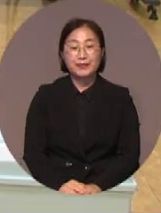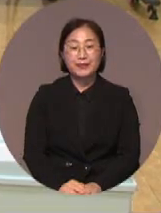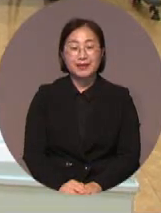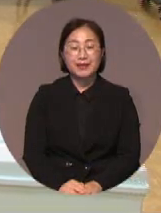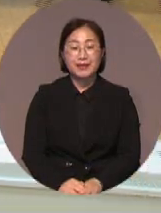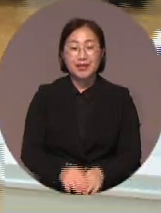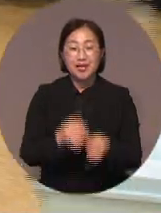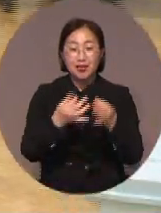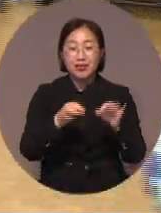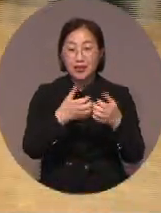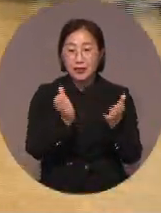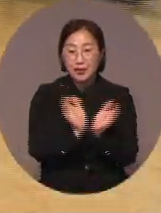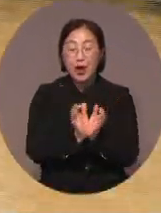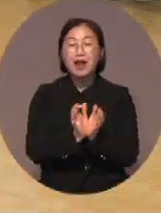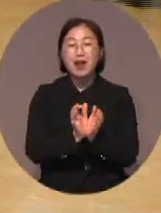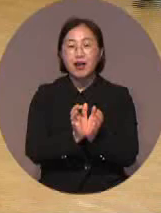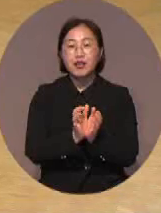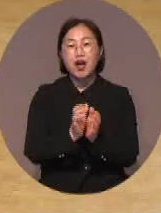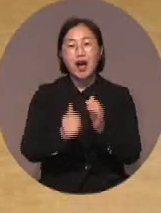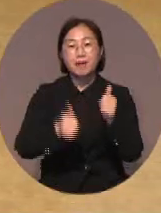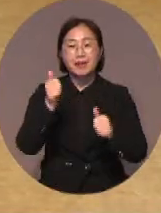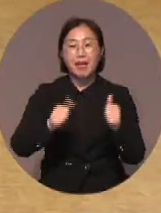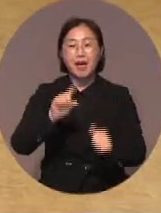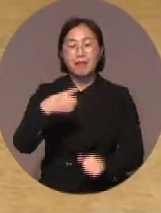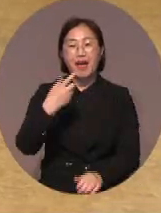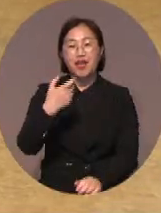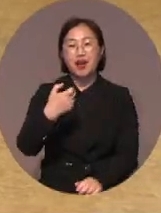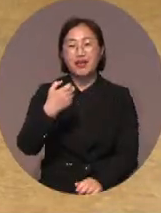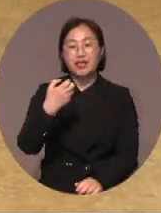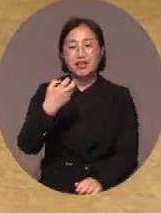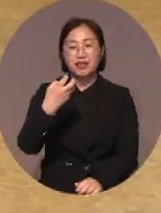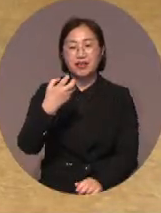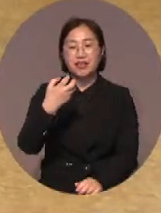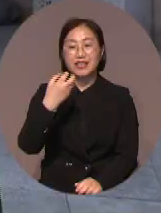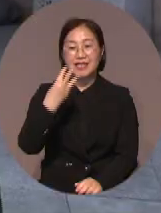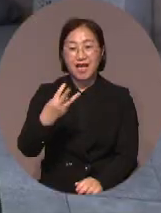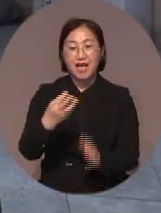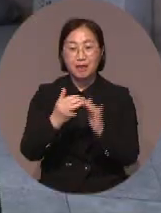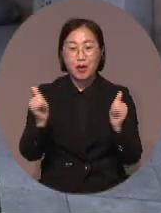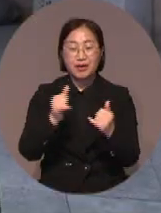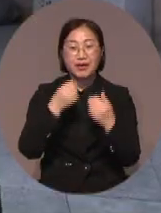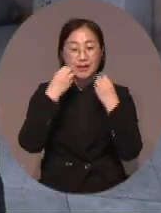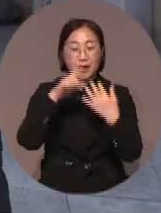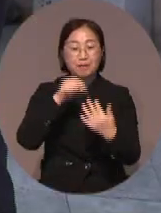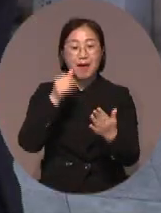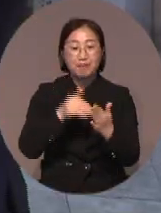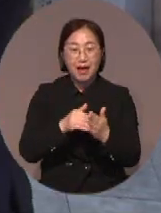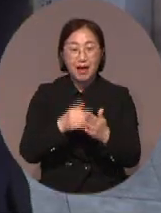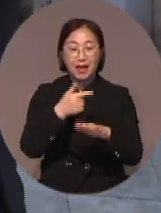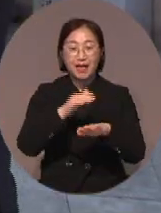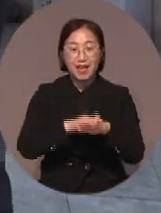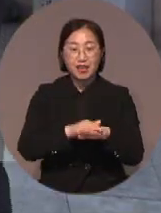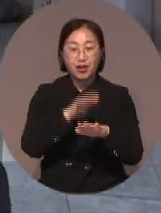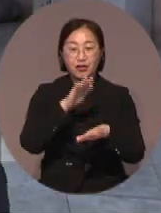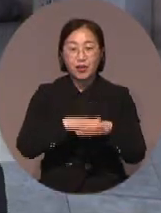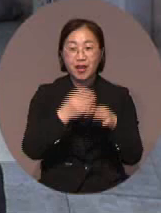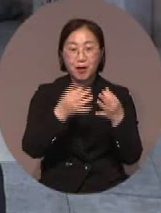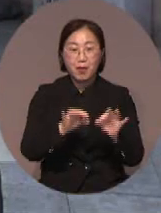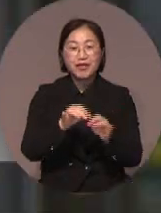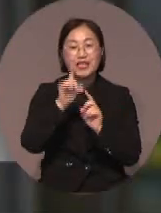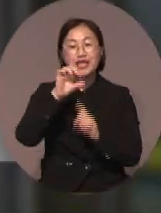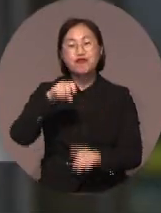지역 농수축협과 산림조합을 이끌 조합장 1083명이 새로 선출됐습니다 대전 원예농협에서는 이윤천 후보가